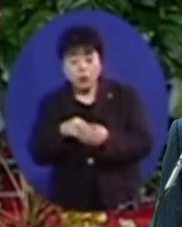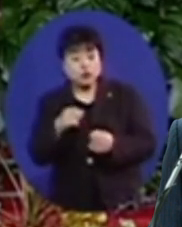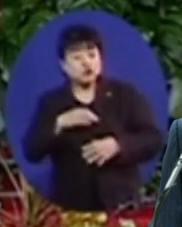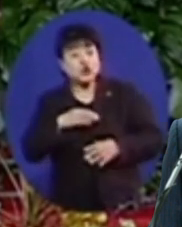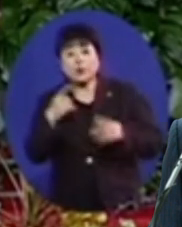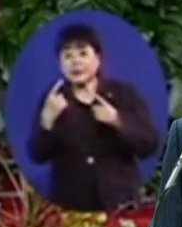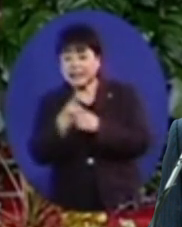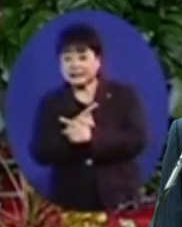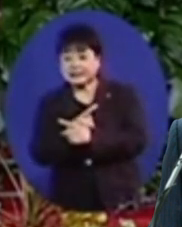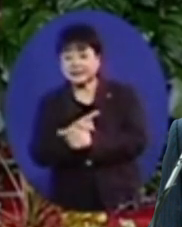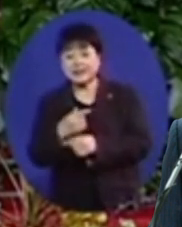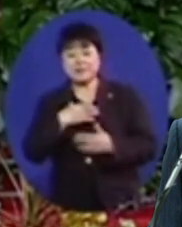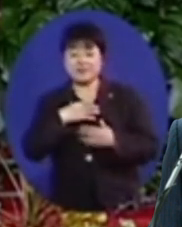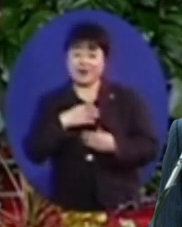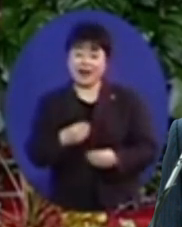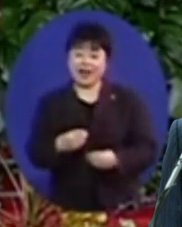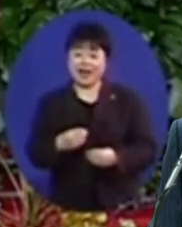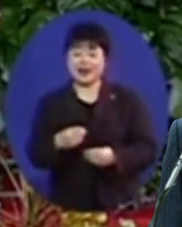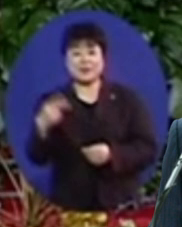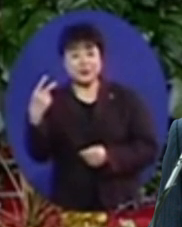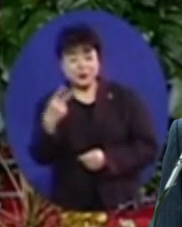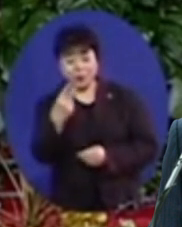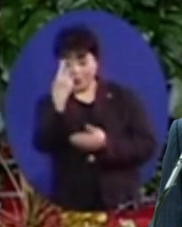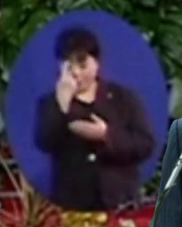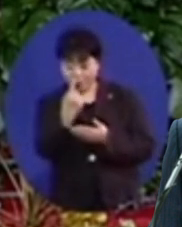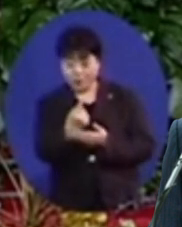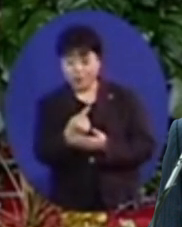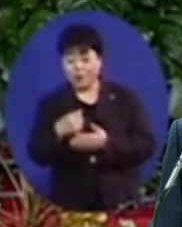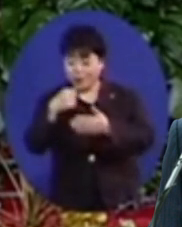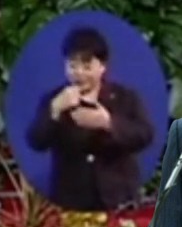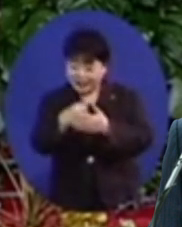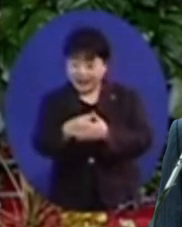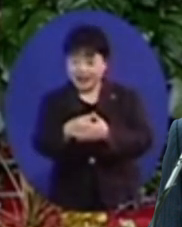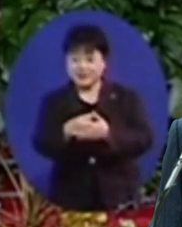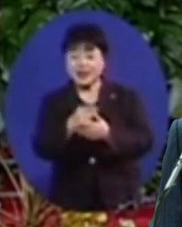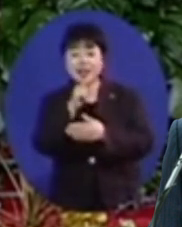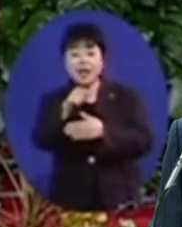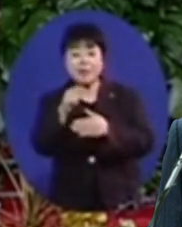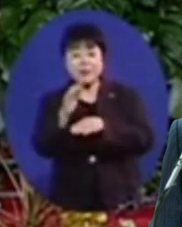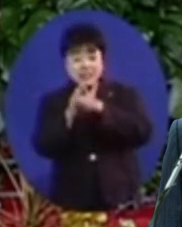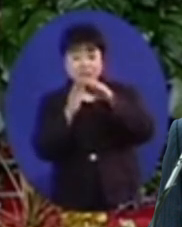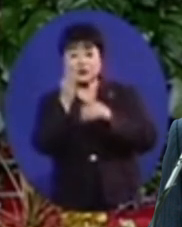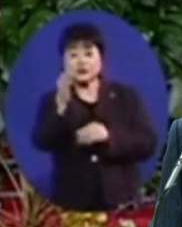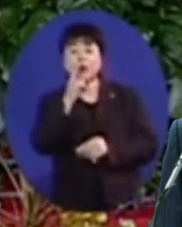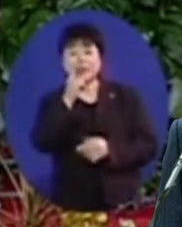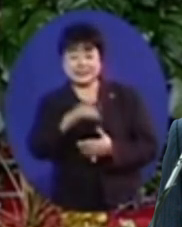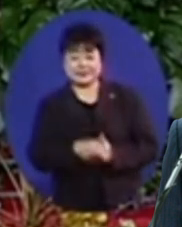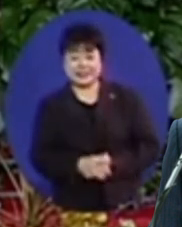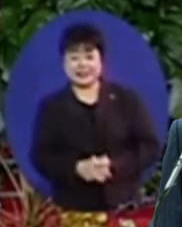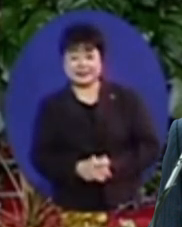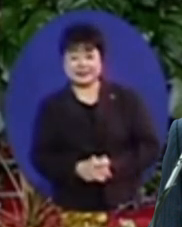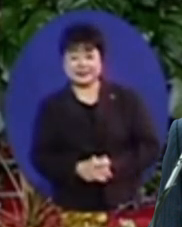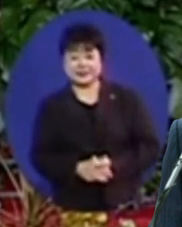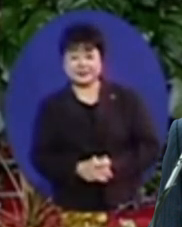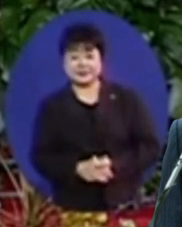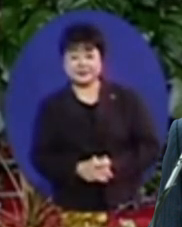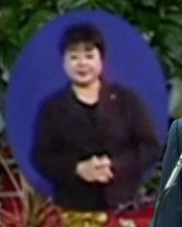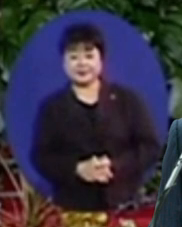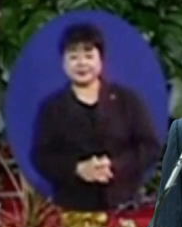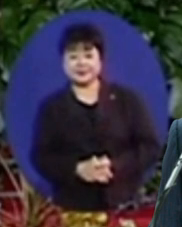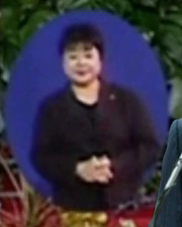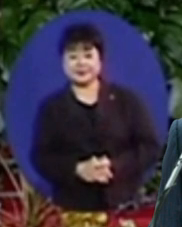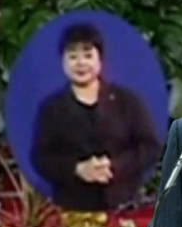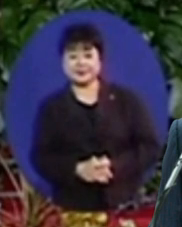대신 평안의 기쁨이 담대하게 마음속에 채워지고 나아갈 수 있습니다.